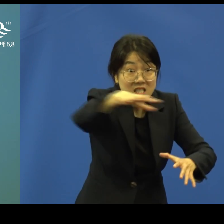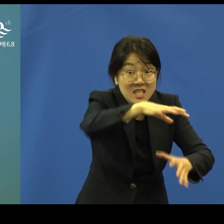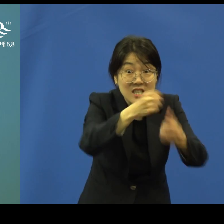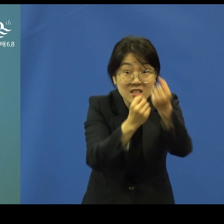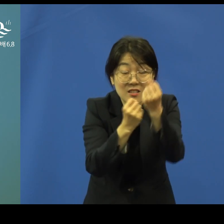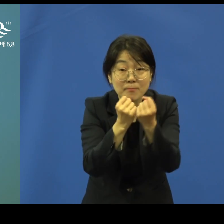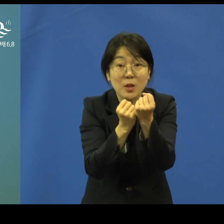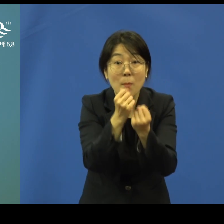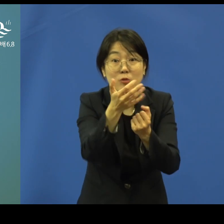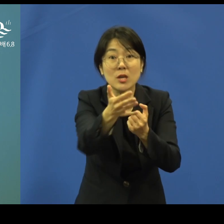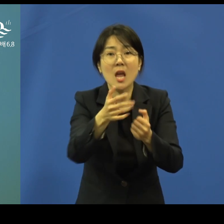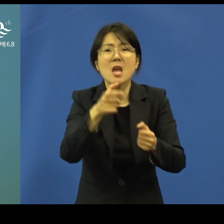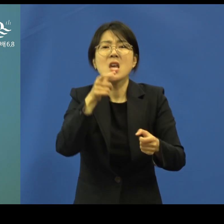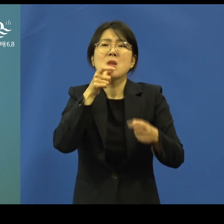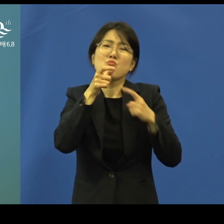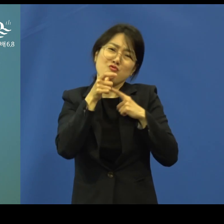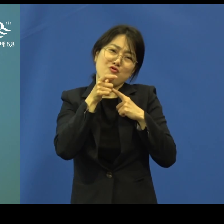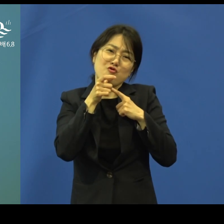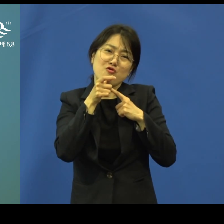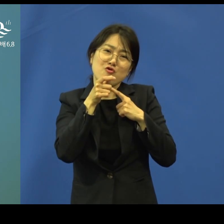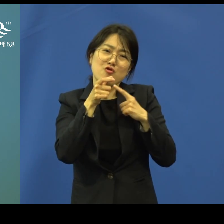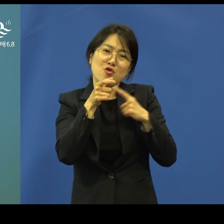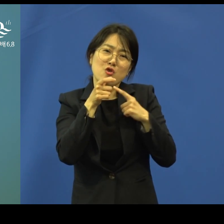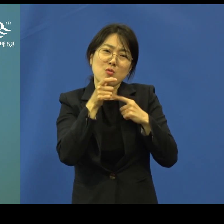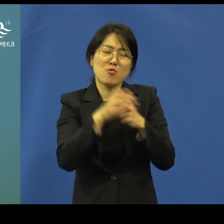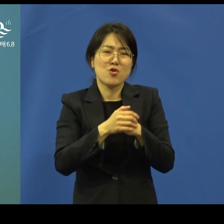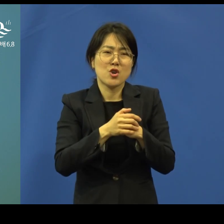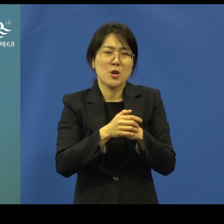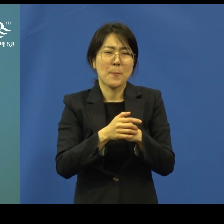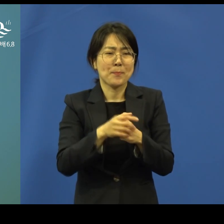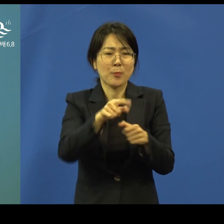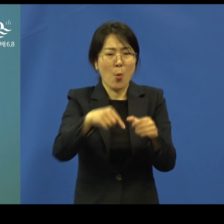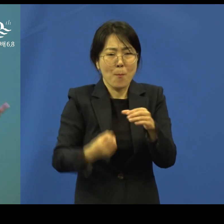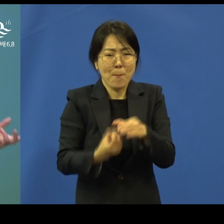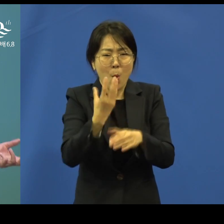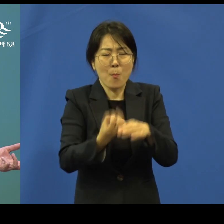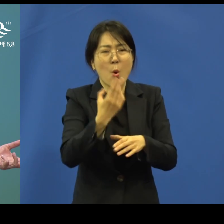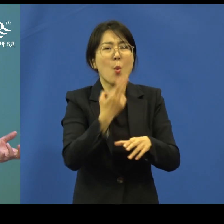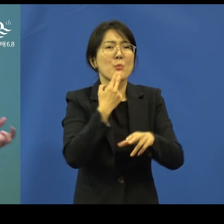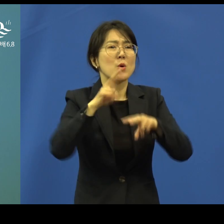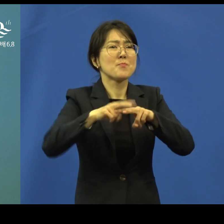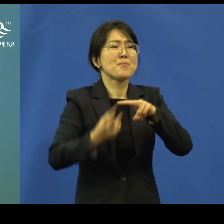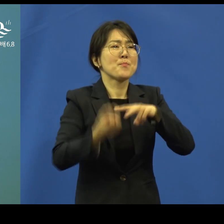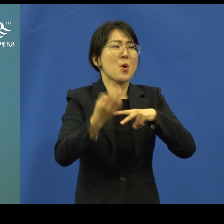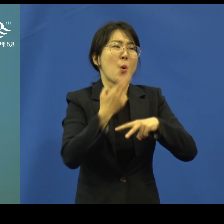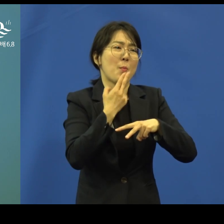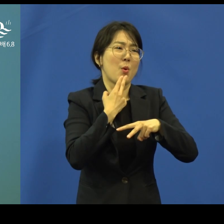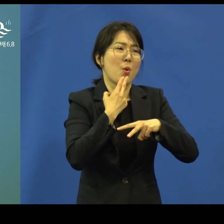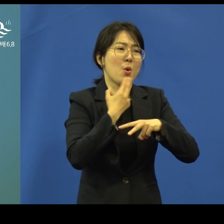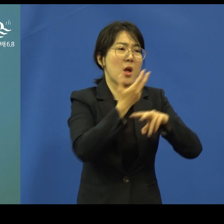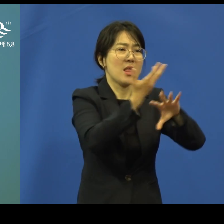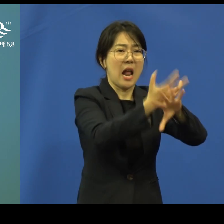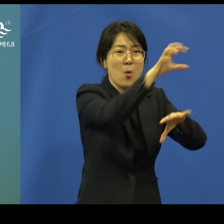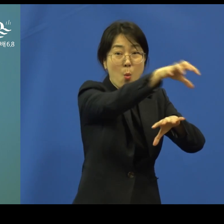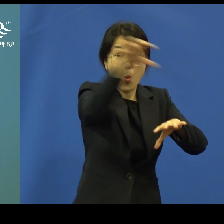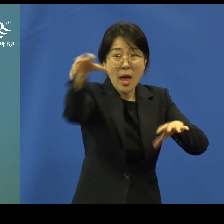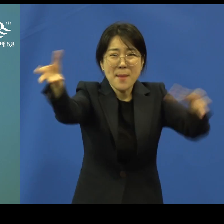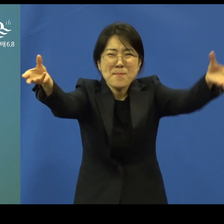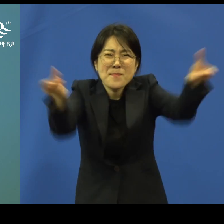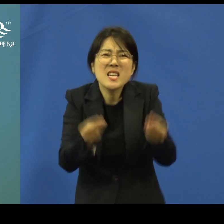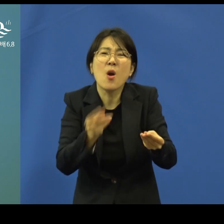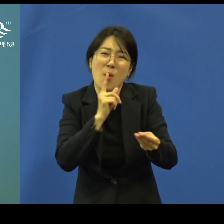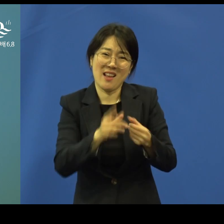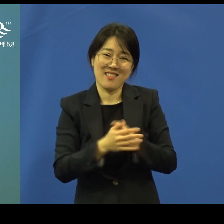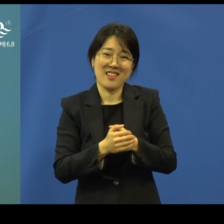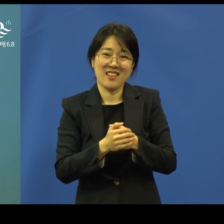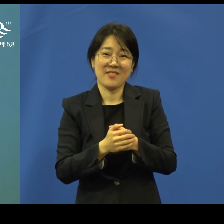이렇게 물 문제가 있었습니다. 그래서 물을 스스로 해결할 수 없었기 때문에 이웃 도시로부터 물을 가지고 와야 돼요. 그게